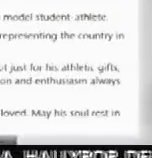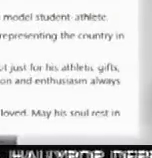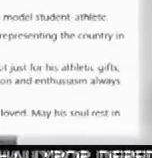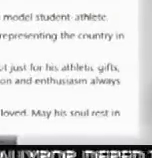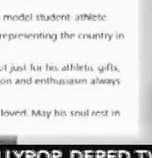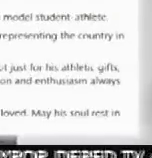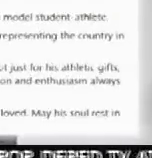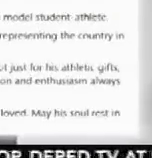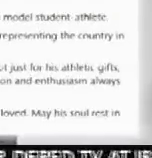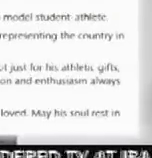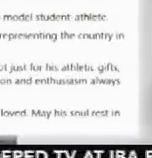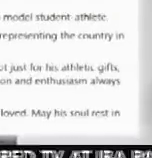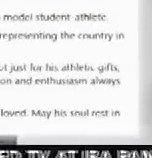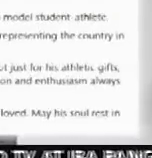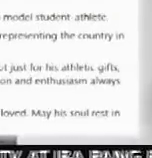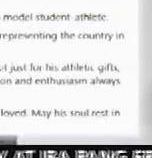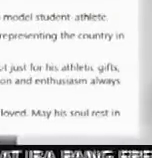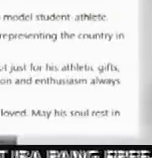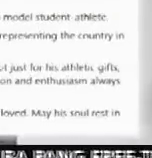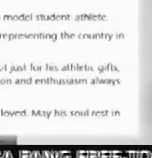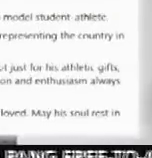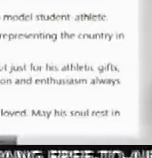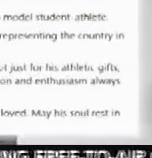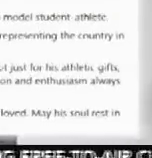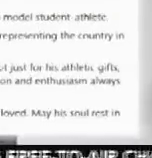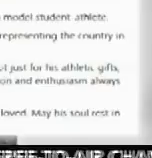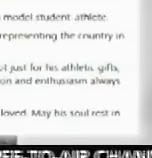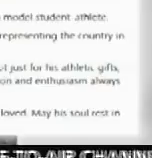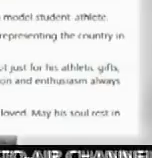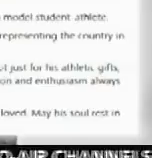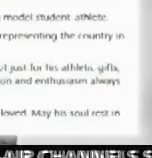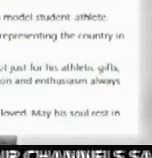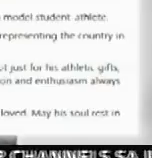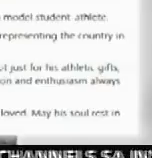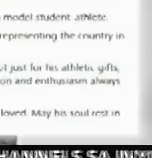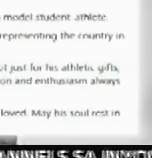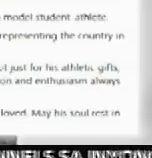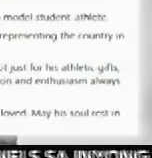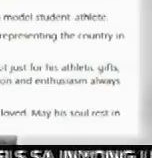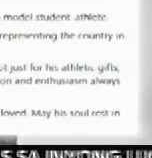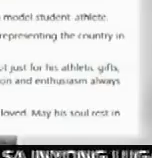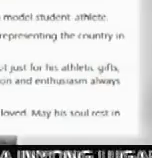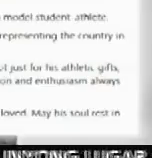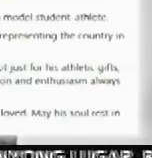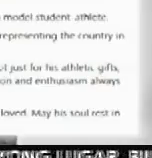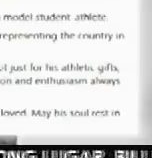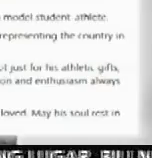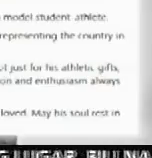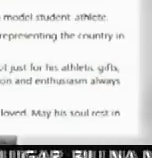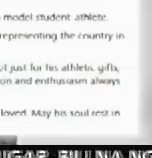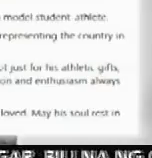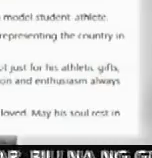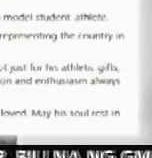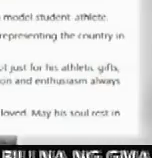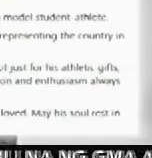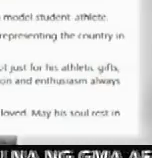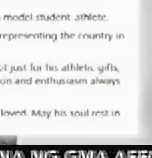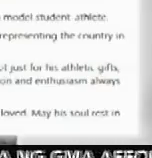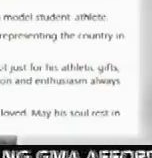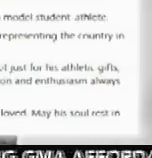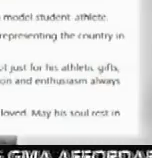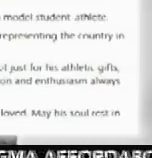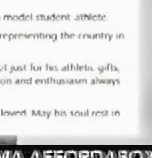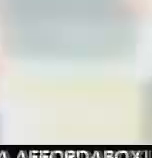hinaharap sa Philippine football. Laking panghihinayang din ang coach ni Keith sa Malaya FC, isang youth football club sa pagpanaw ng kanilang